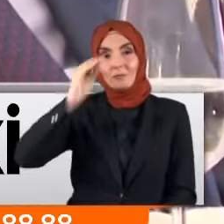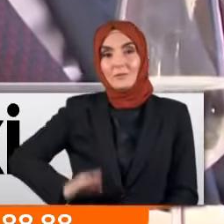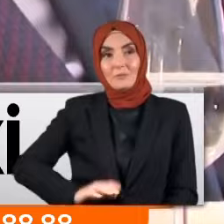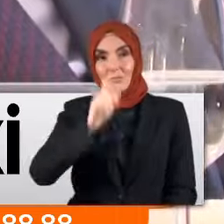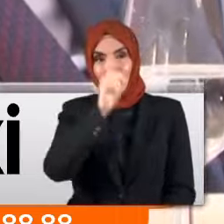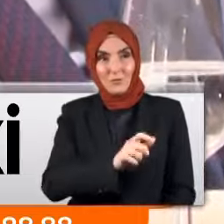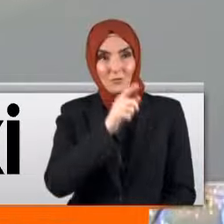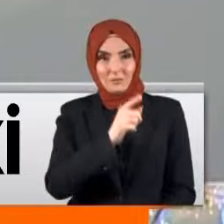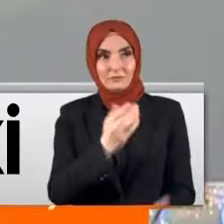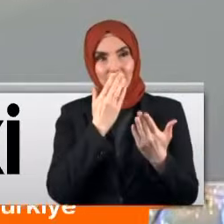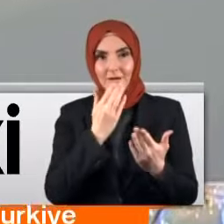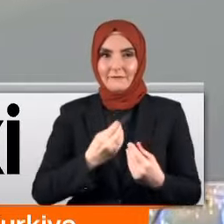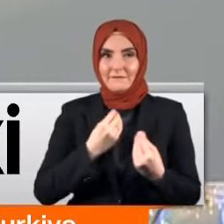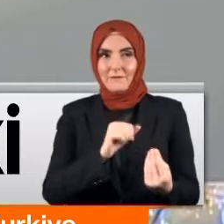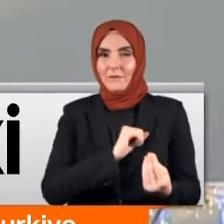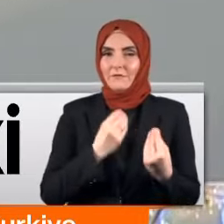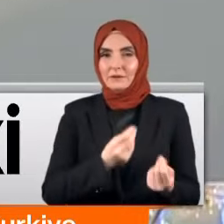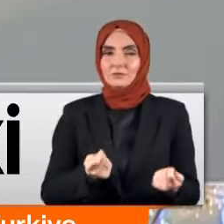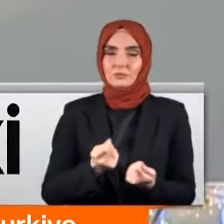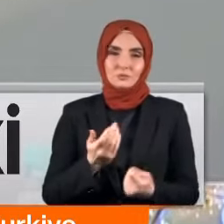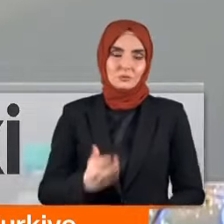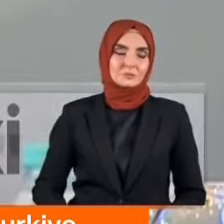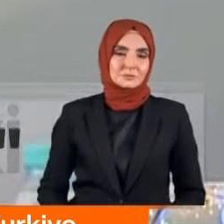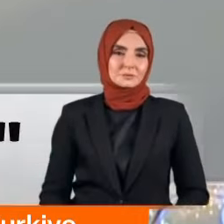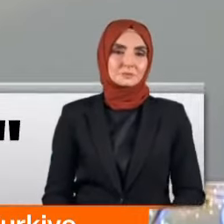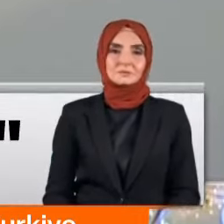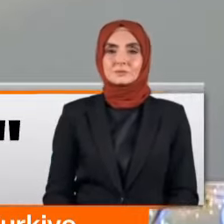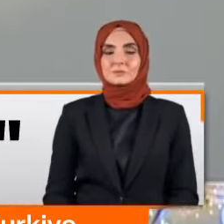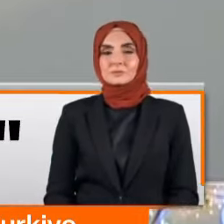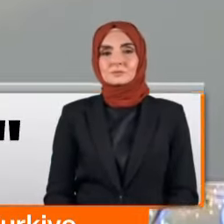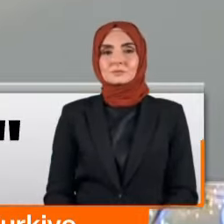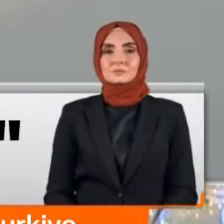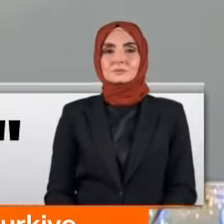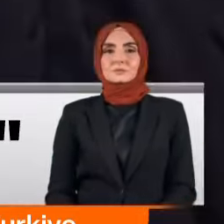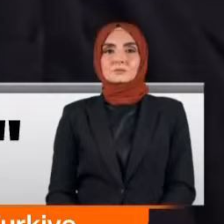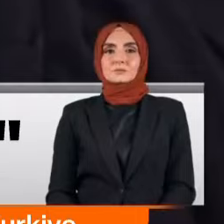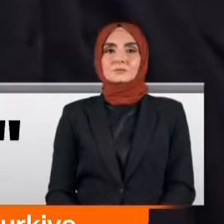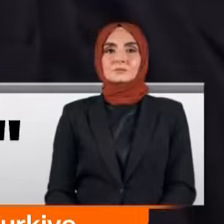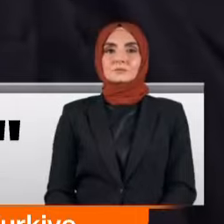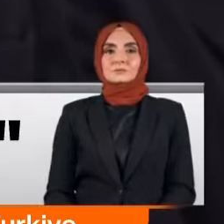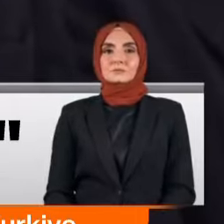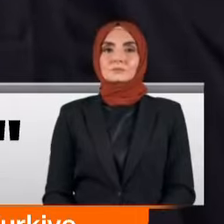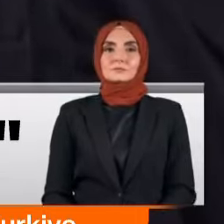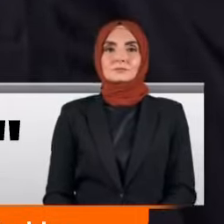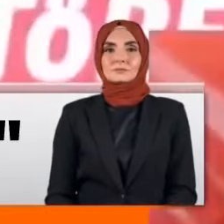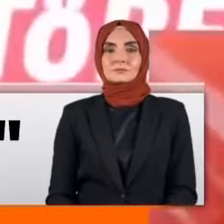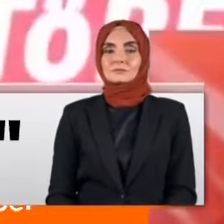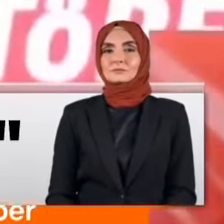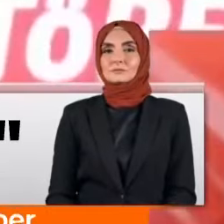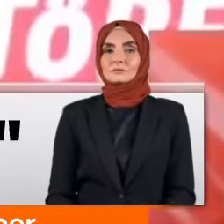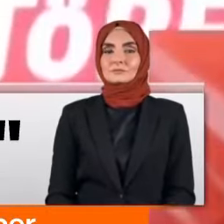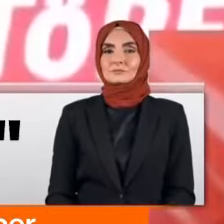sözleriyle gözdağı verdi. Ne zaman depar atacağını bilen iyi bir 100 metre koşucusuyum. Unutmasınlar,